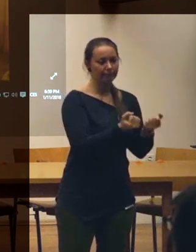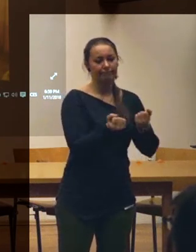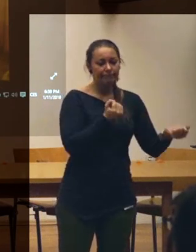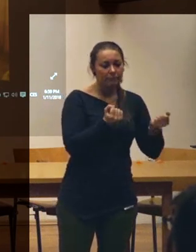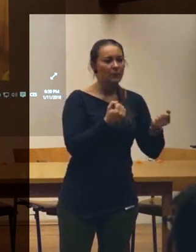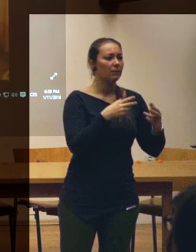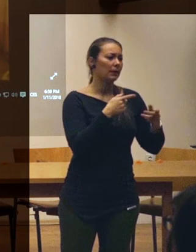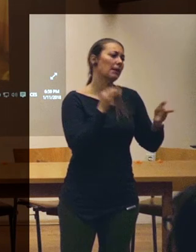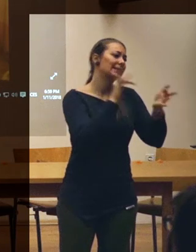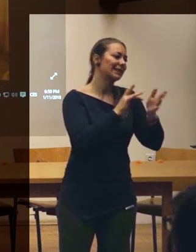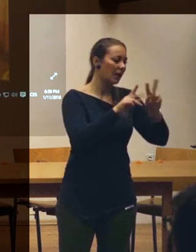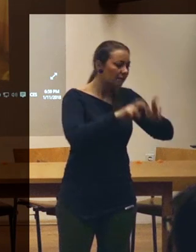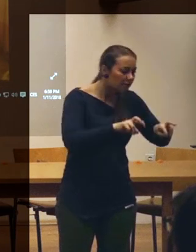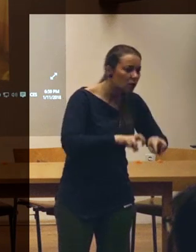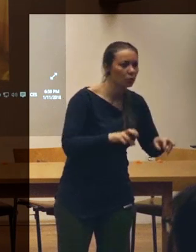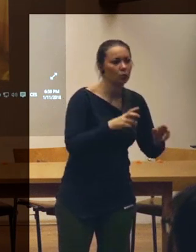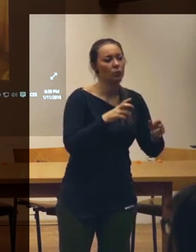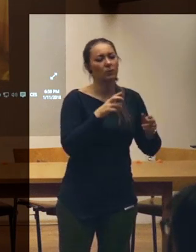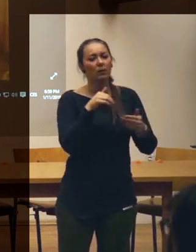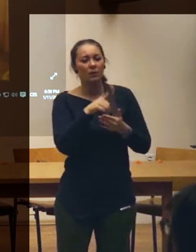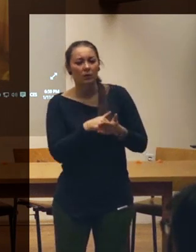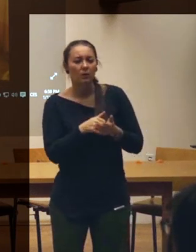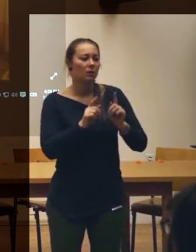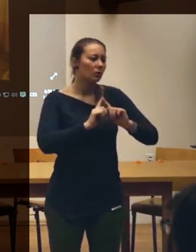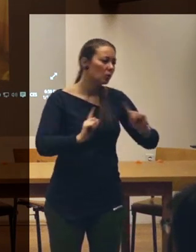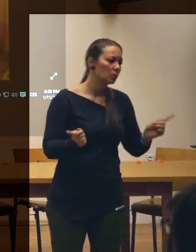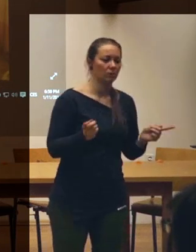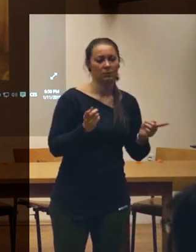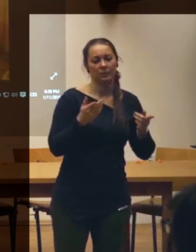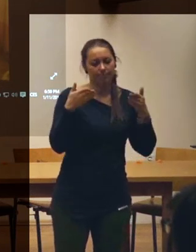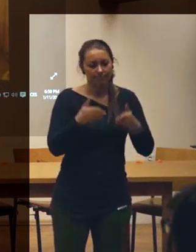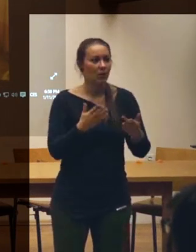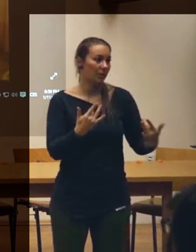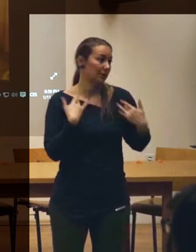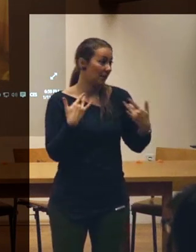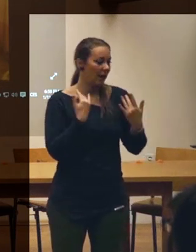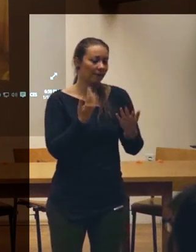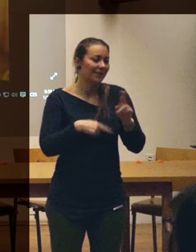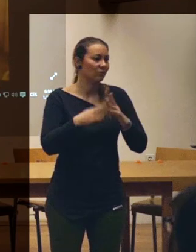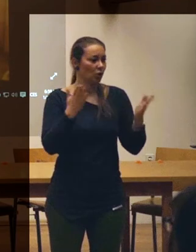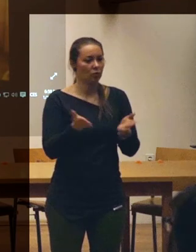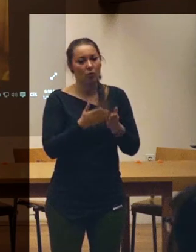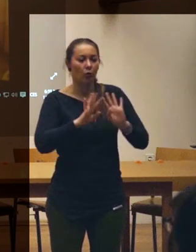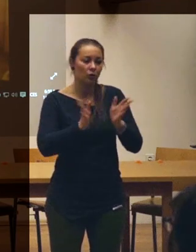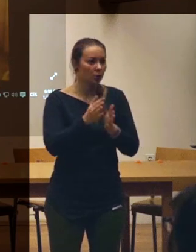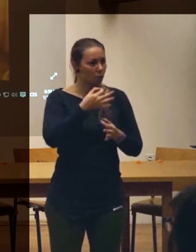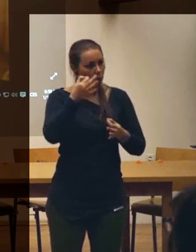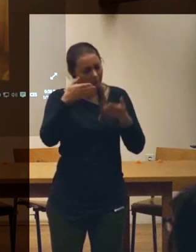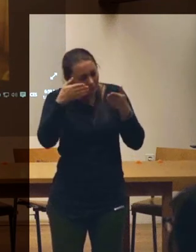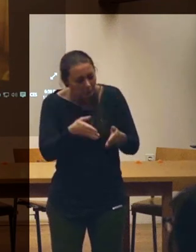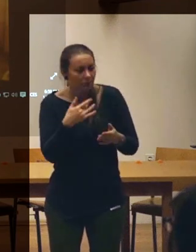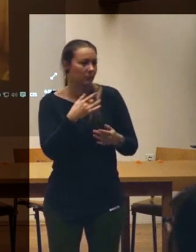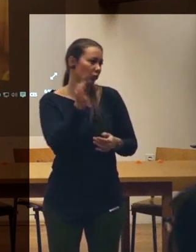venuje autonómnym praxiám spojeným so zdravím, hlavne v kontexte ženského zdravia a hľadajú